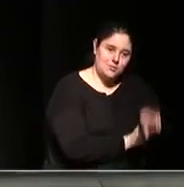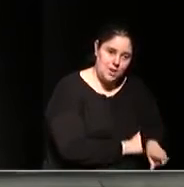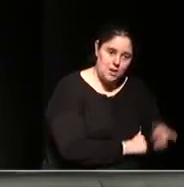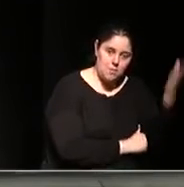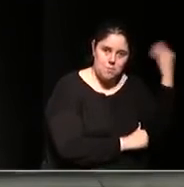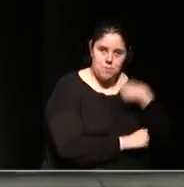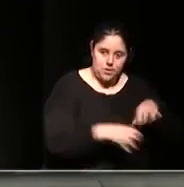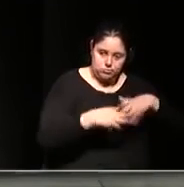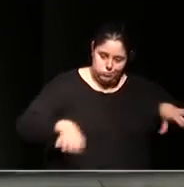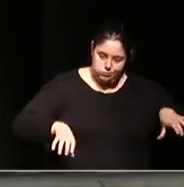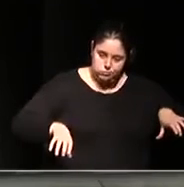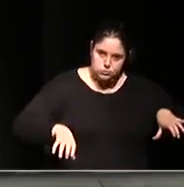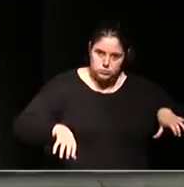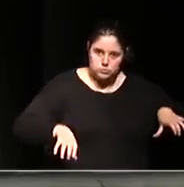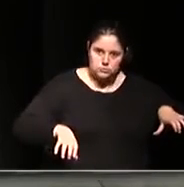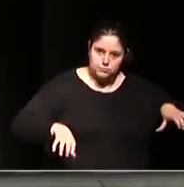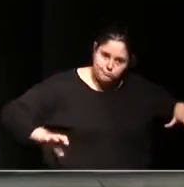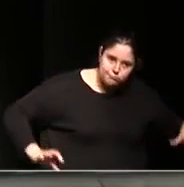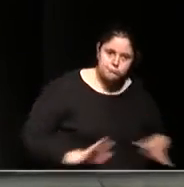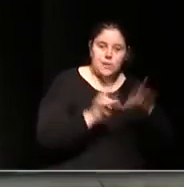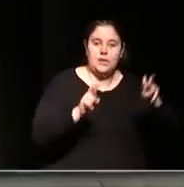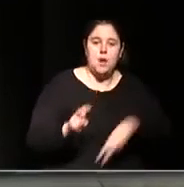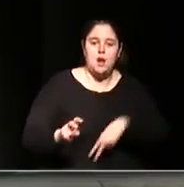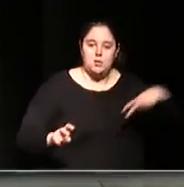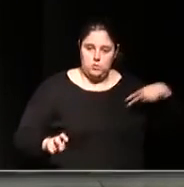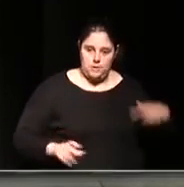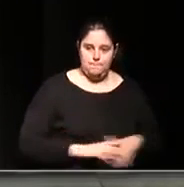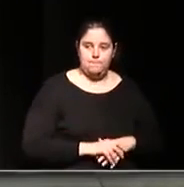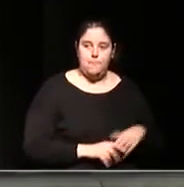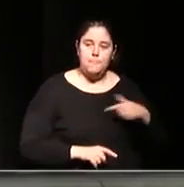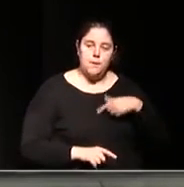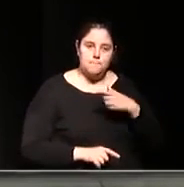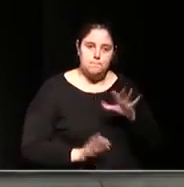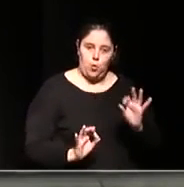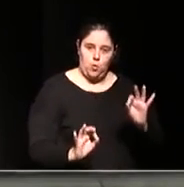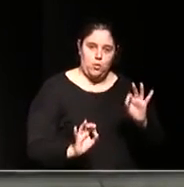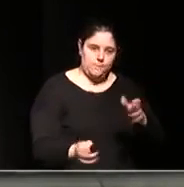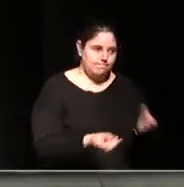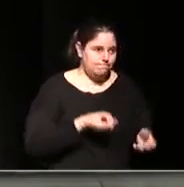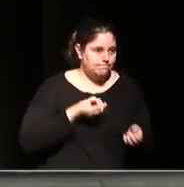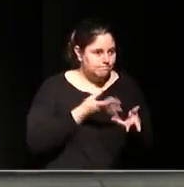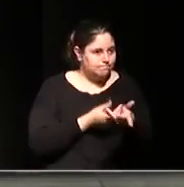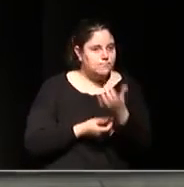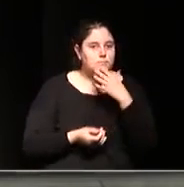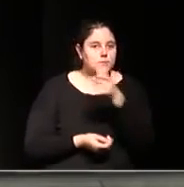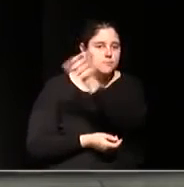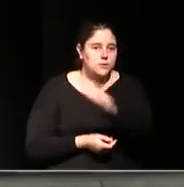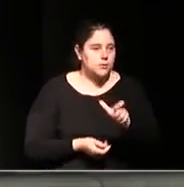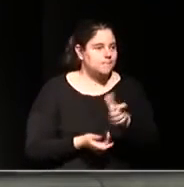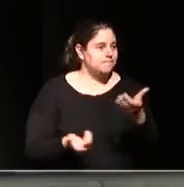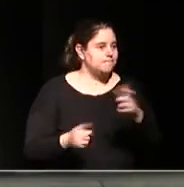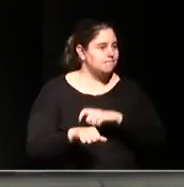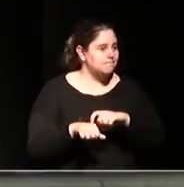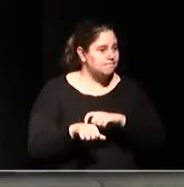atzucac al qual ens han portat en el tema nacional. I deixeu-me fer una crida molt concreta. A tot aquell votant